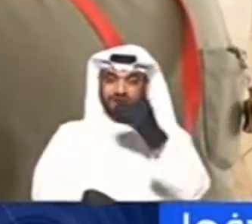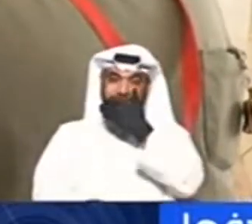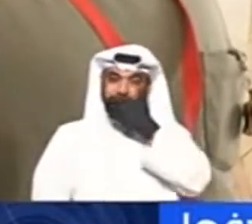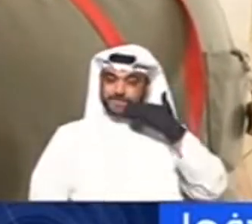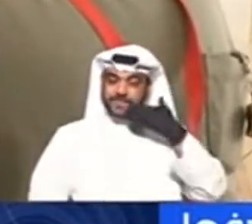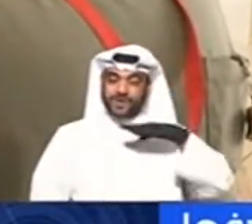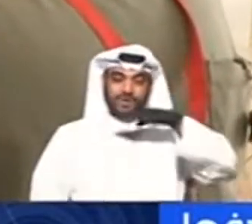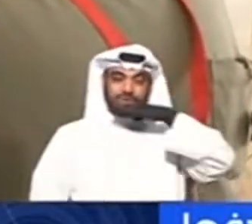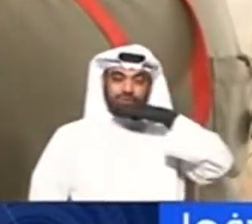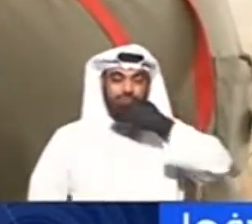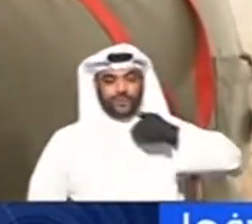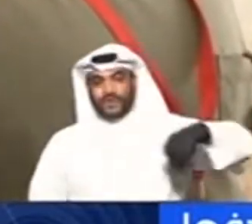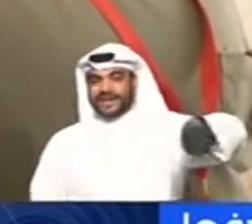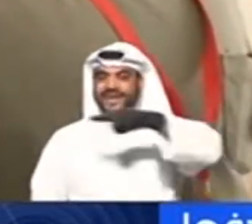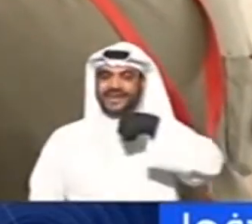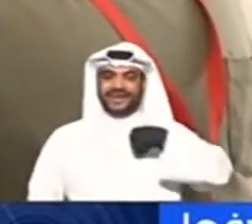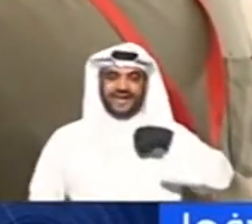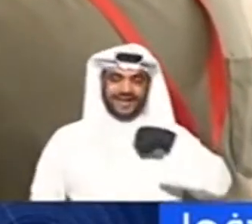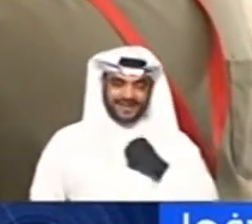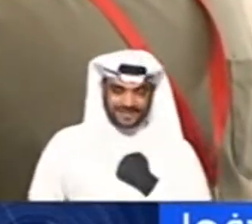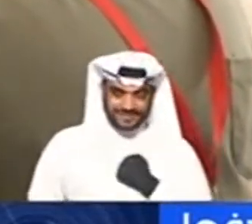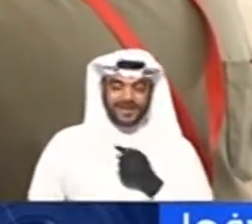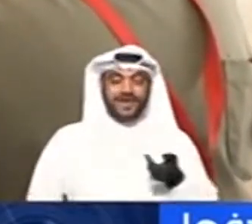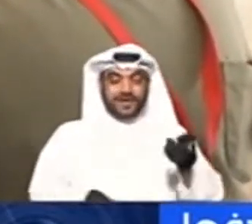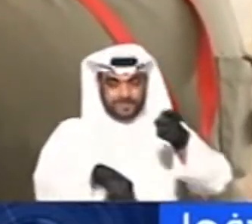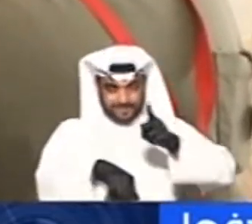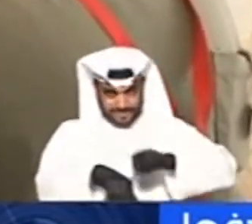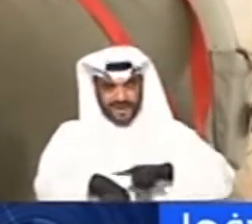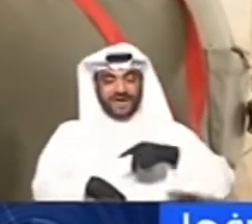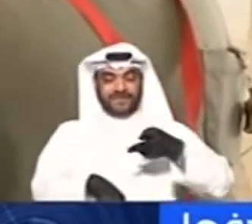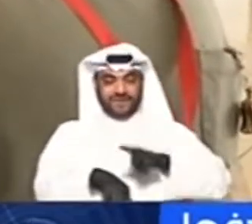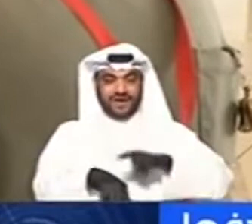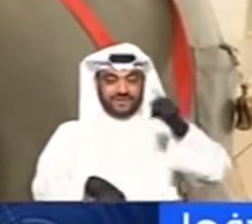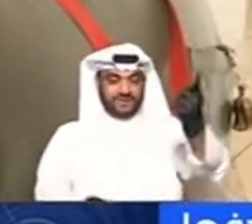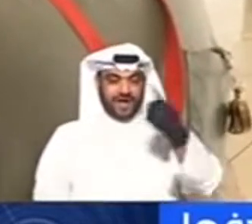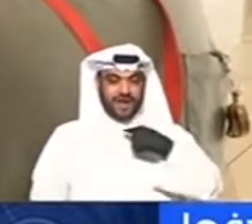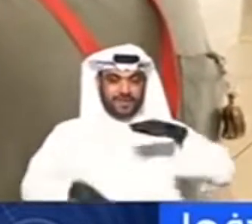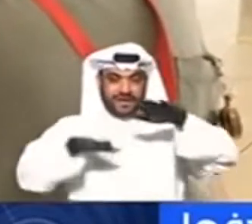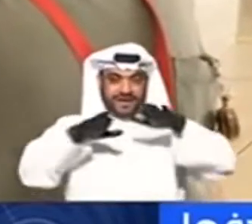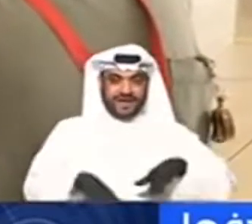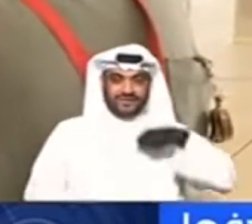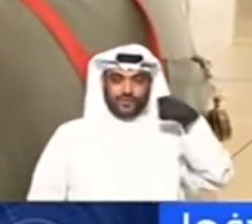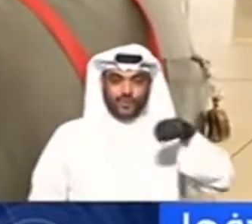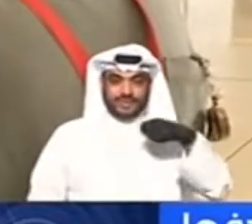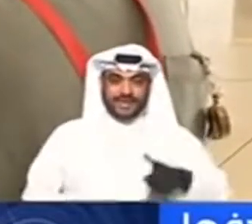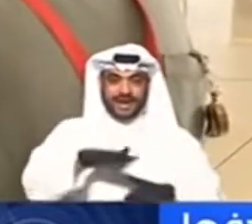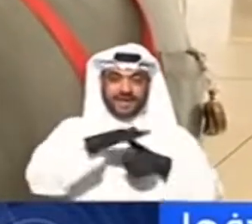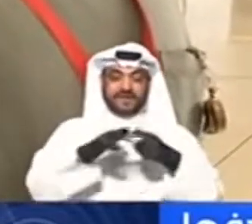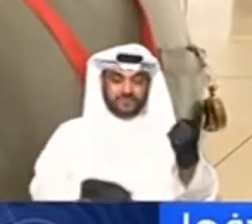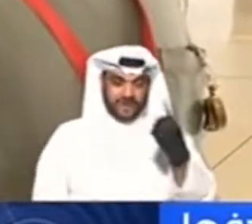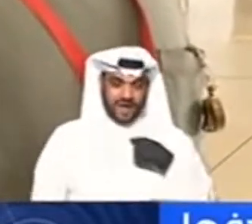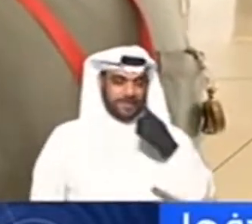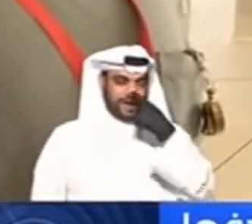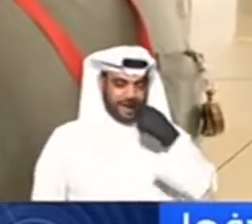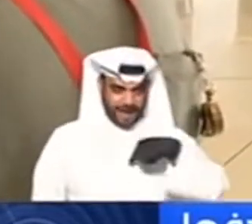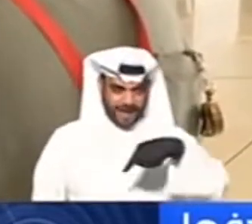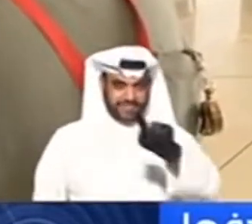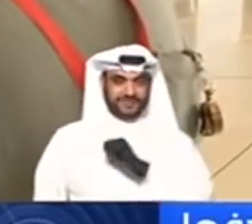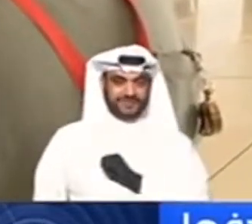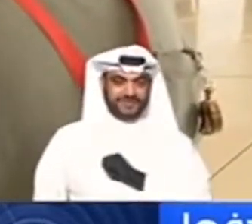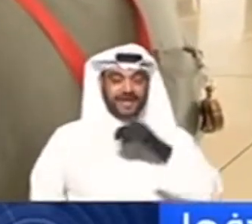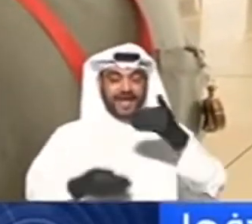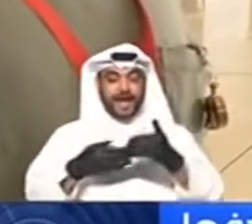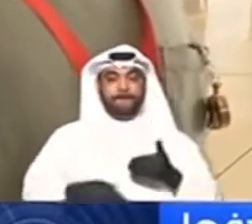الجميع، وكذلك توجيهات سمو رئيس مجلس الوزراء بهذا الصدد. المرحلة